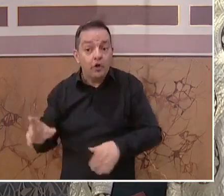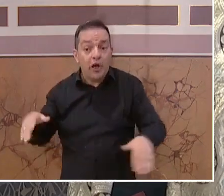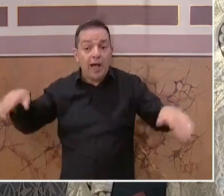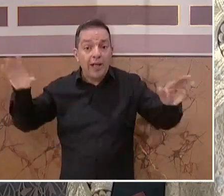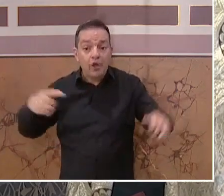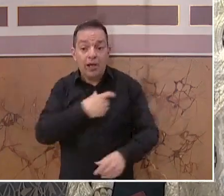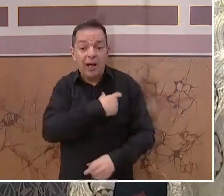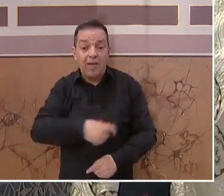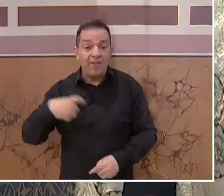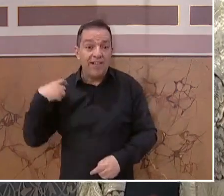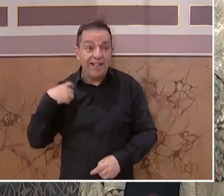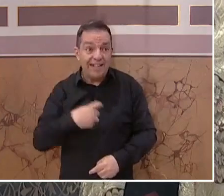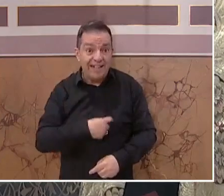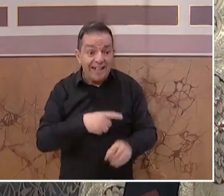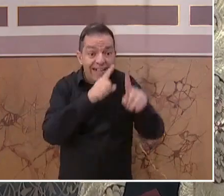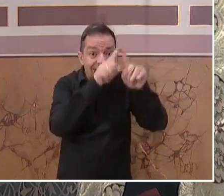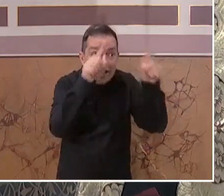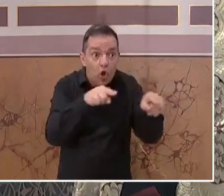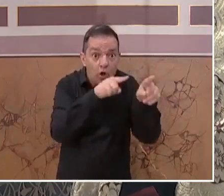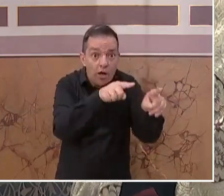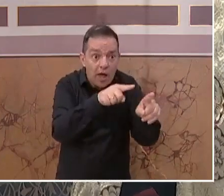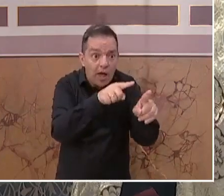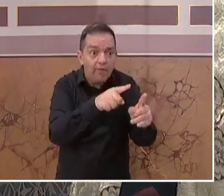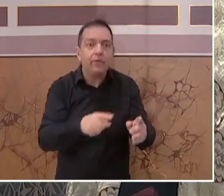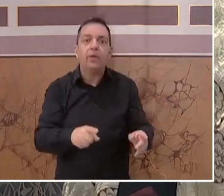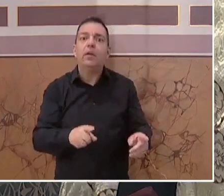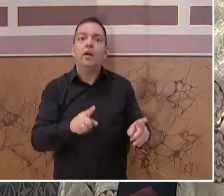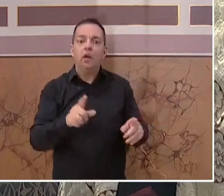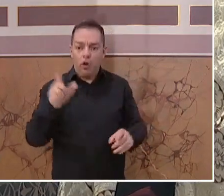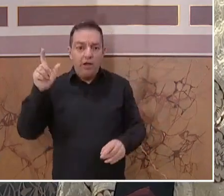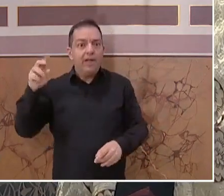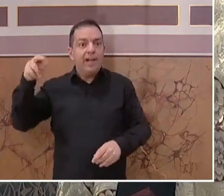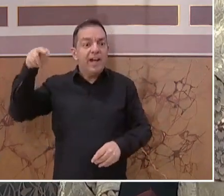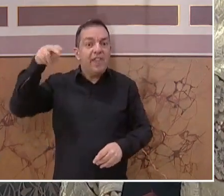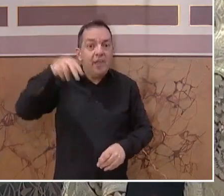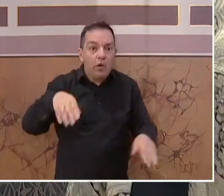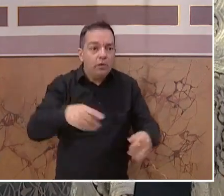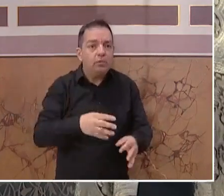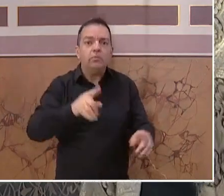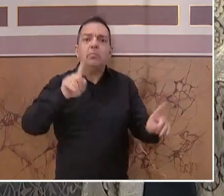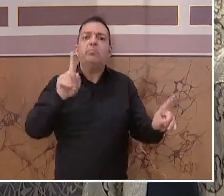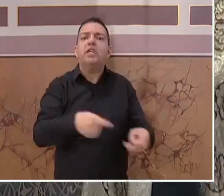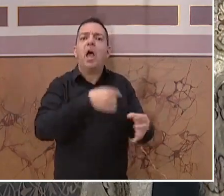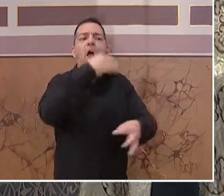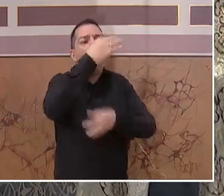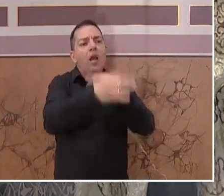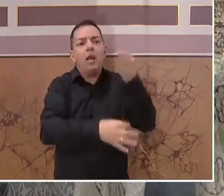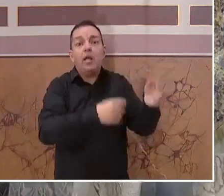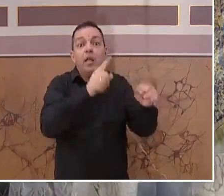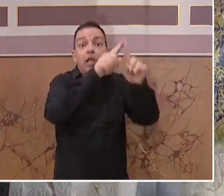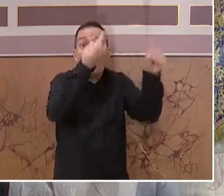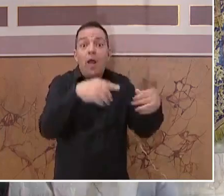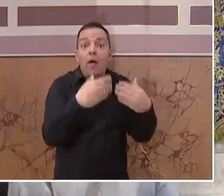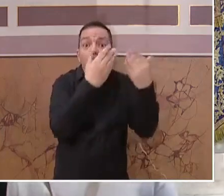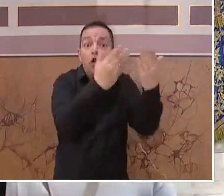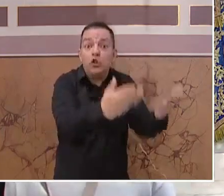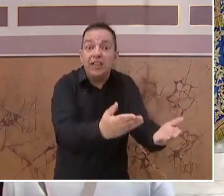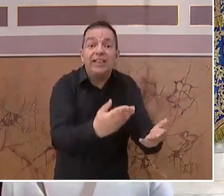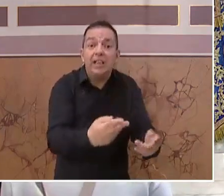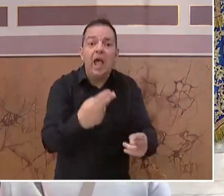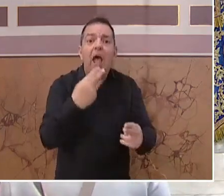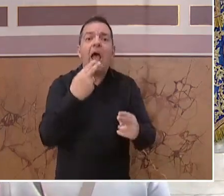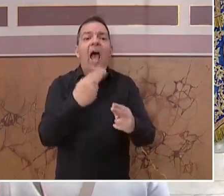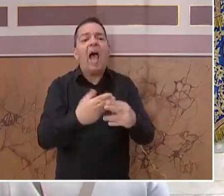ύμνος «Άξιον εστίνος αληθώς, μακαρίζειν σε την